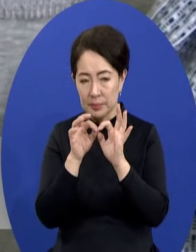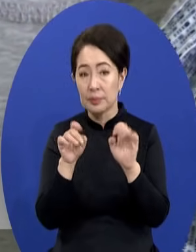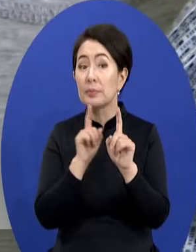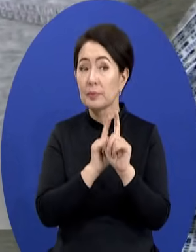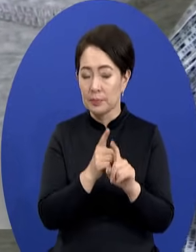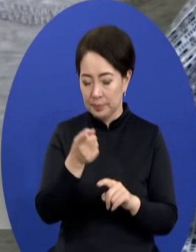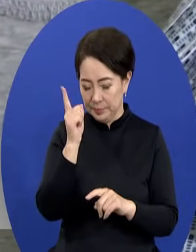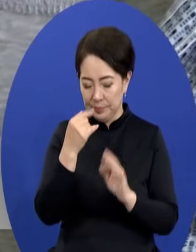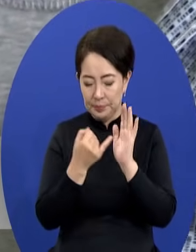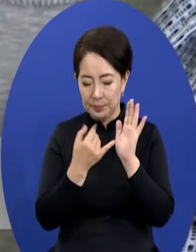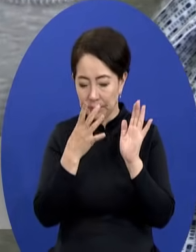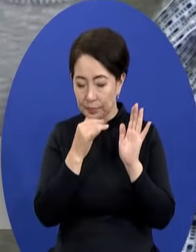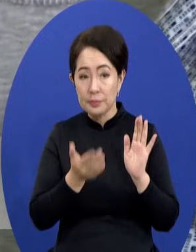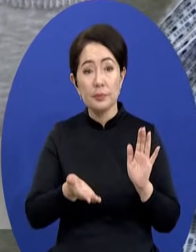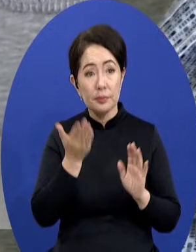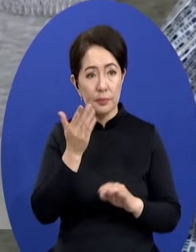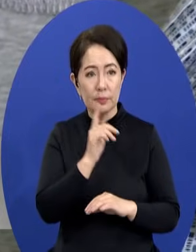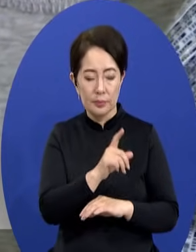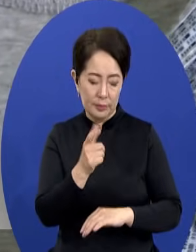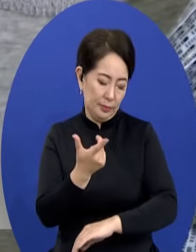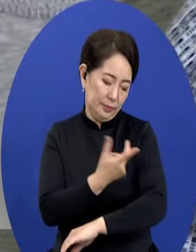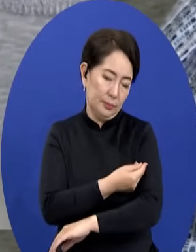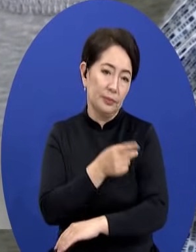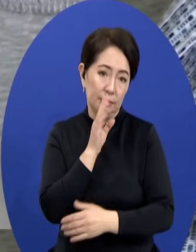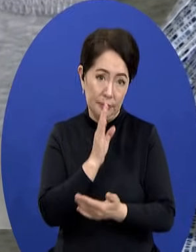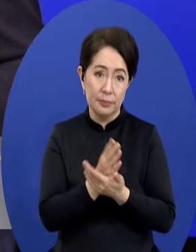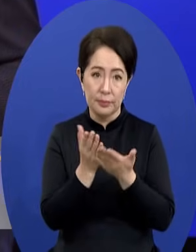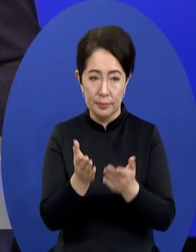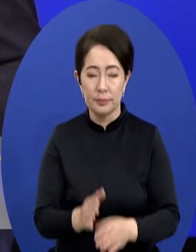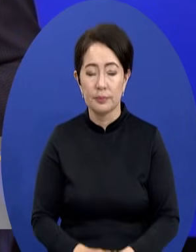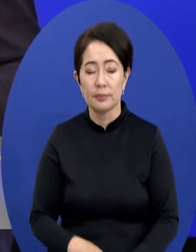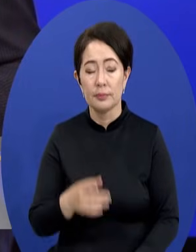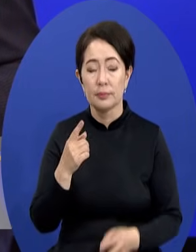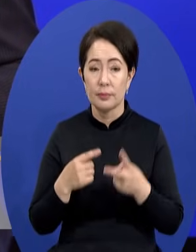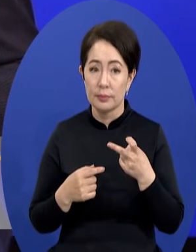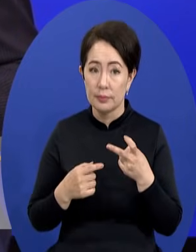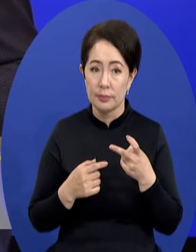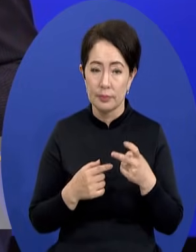нь эхлээд 65-аас дээш насныхнаа тарих юм байна. 1-р тундаа